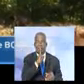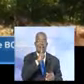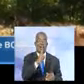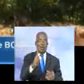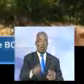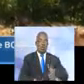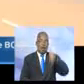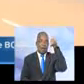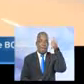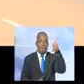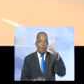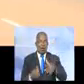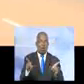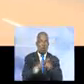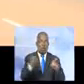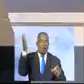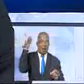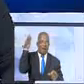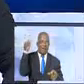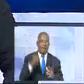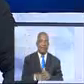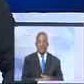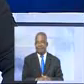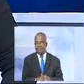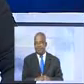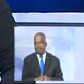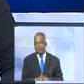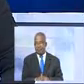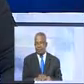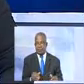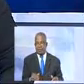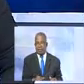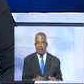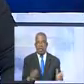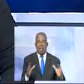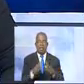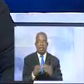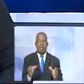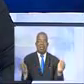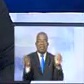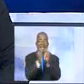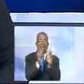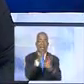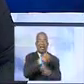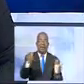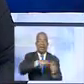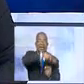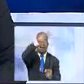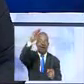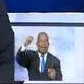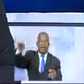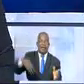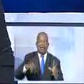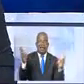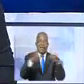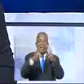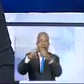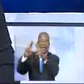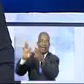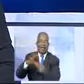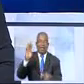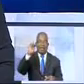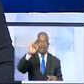retrouve son lustre d'antan. En plus de sa végétation et de ses célèbres montagnes, la ville de Mans est